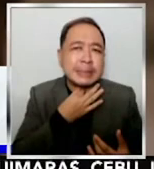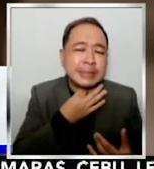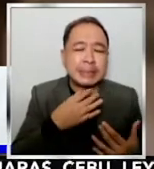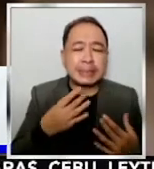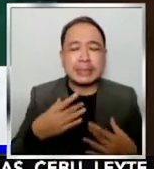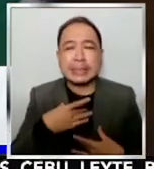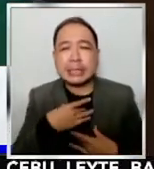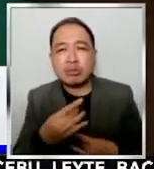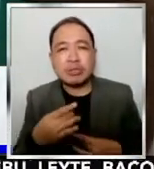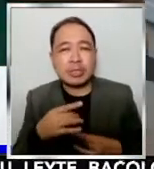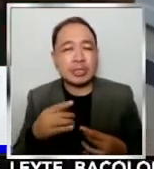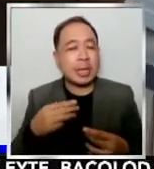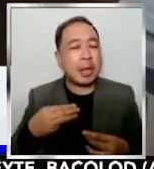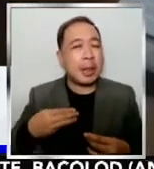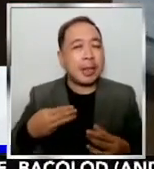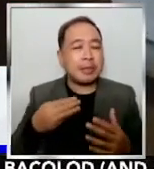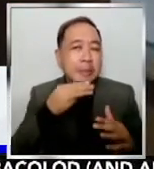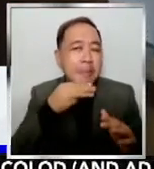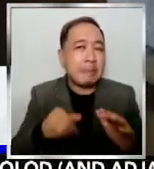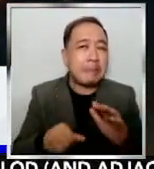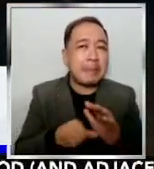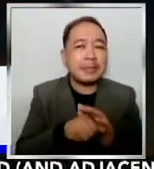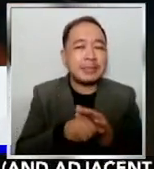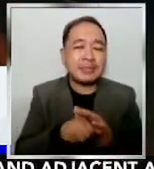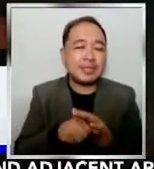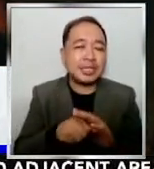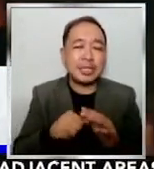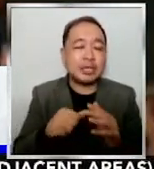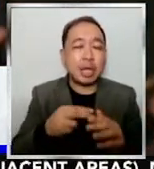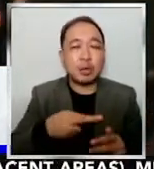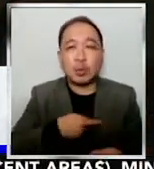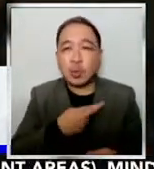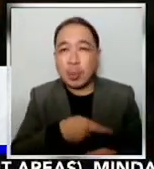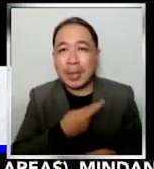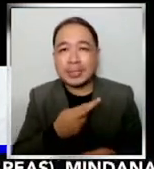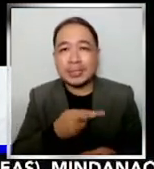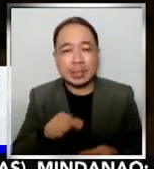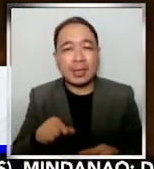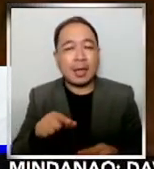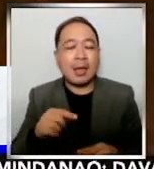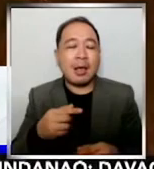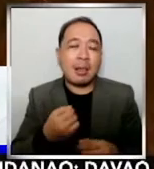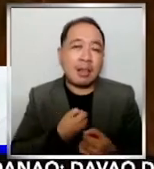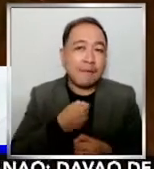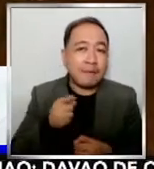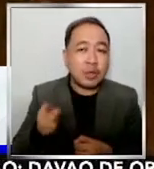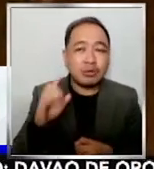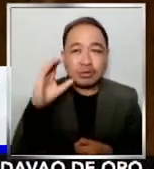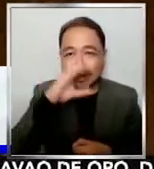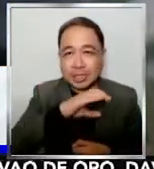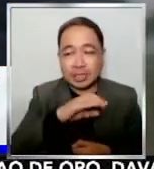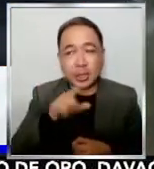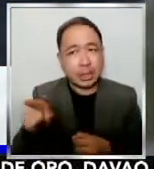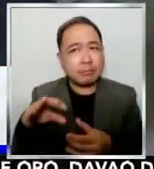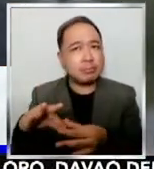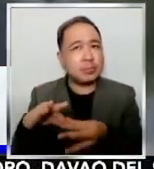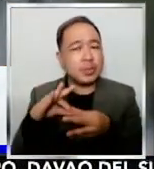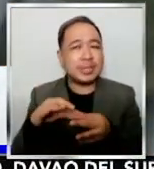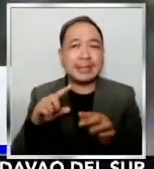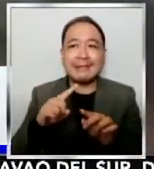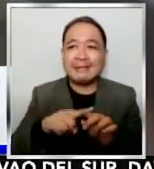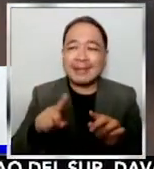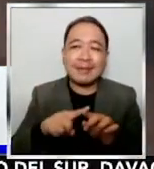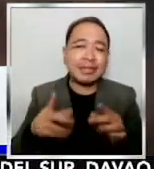Love You Stranger, handog ng GMA Public Affairs. Malapit sa mga Pilipino ang mga kwento may kinalaman sa mga elemento at